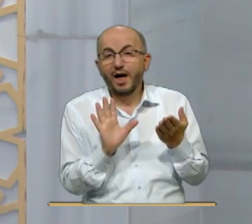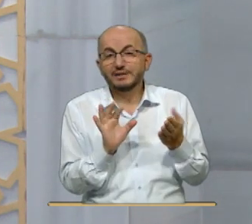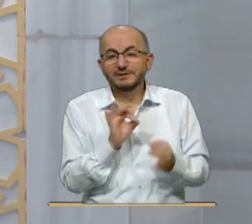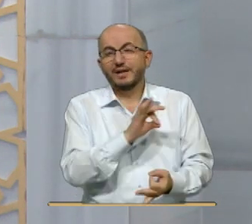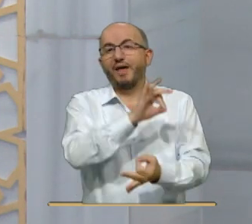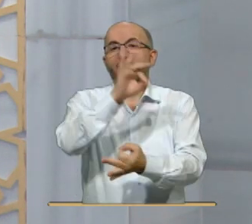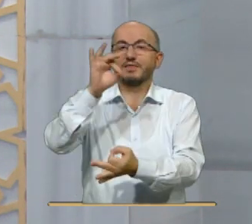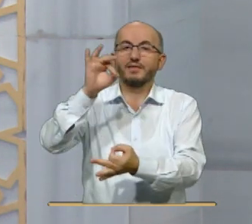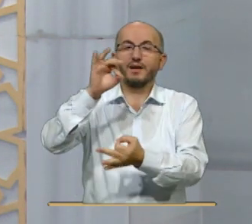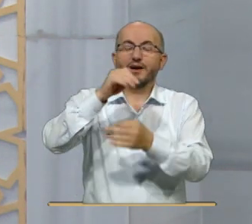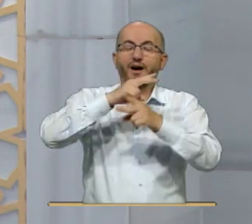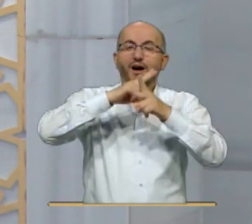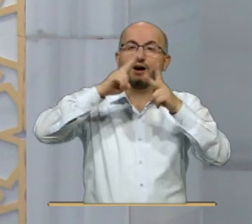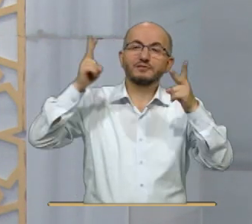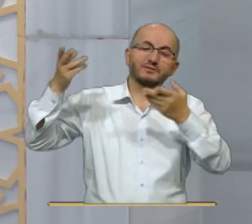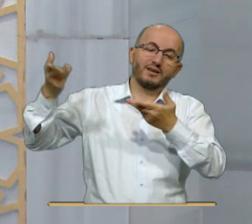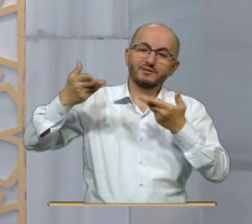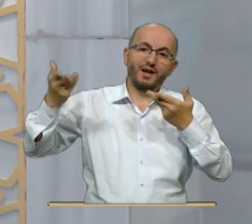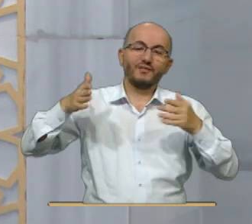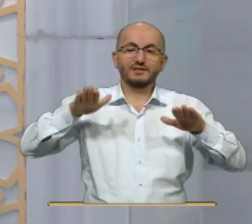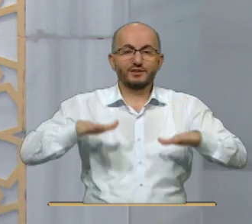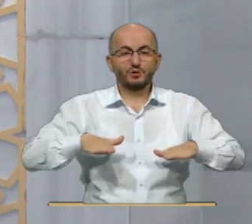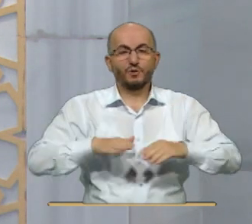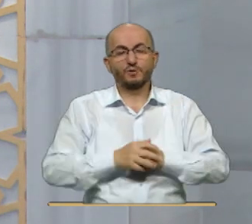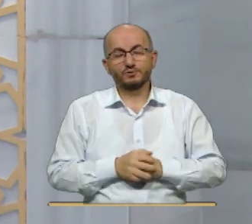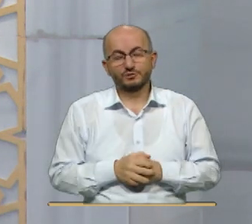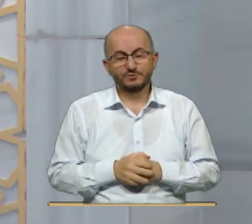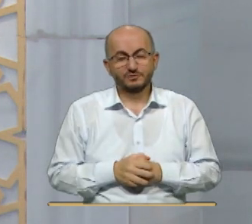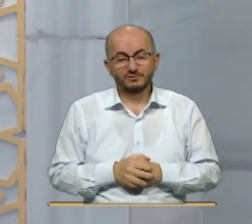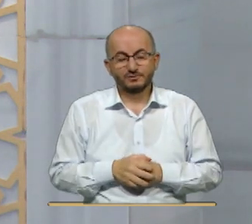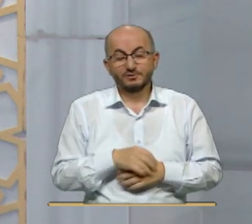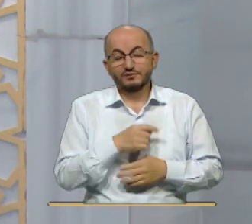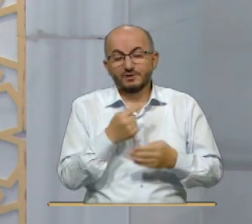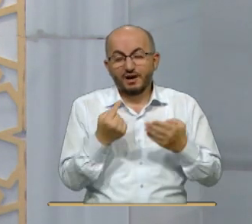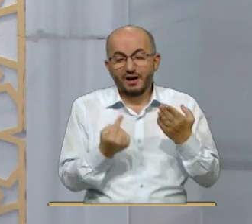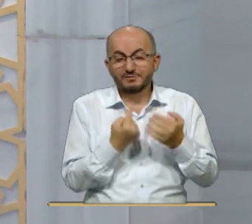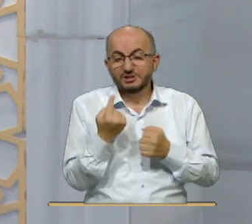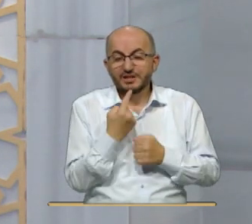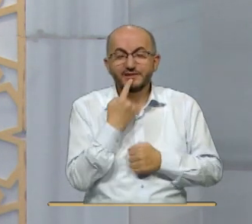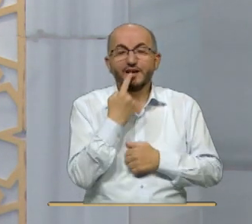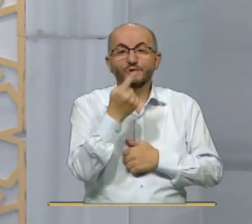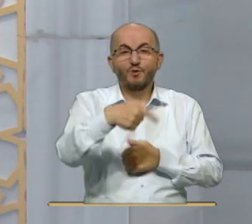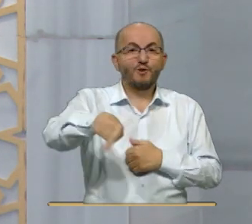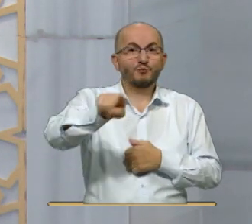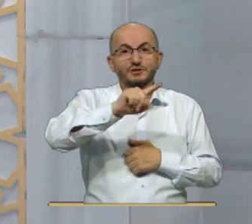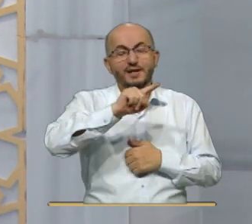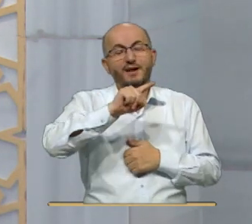insanları aydınlığa davet ediyor. Ve Kur'an bir şey daha söylüyor bize.